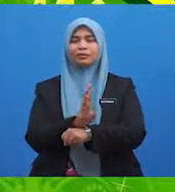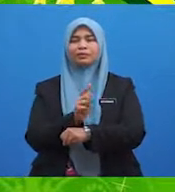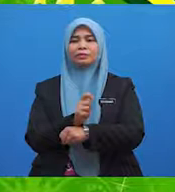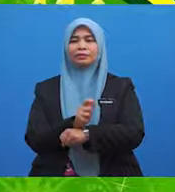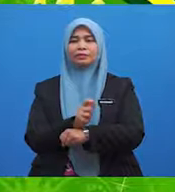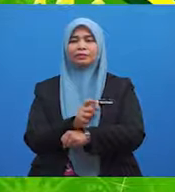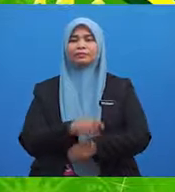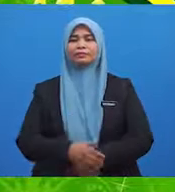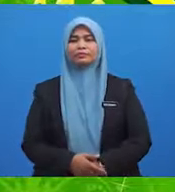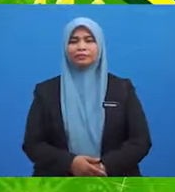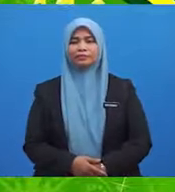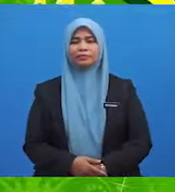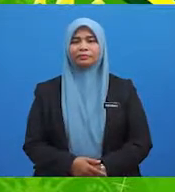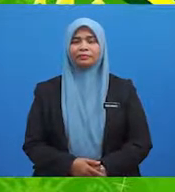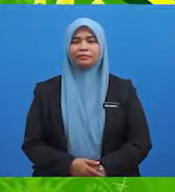warahmatullahi wabarakatuh.